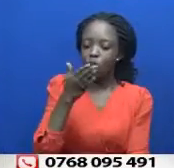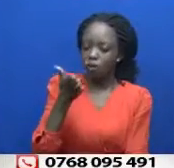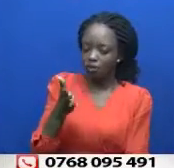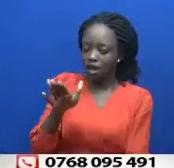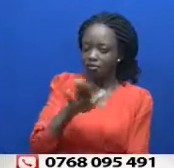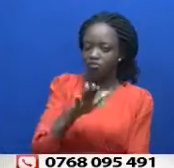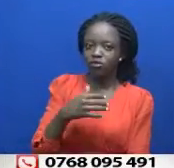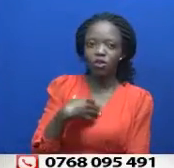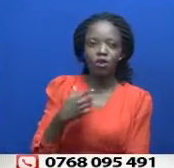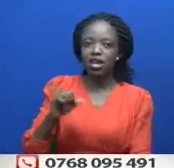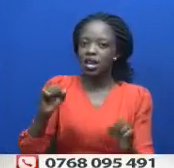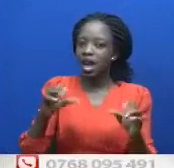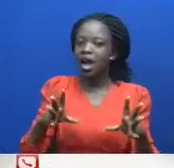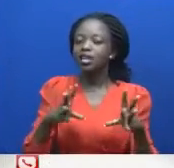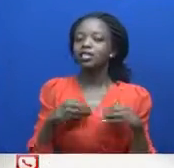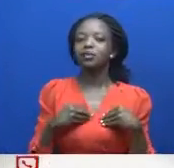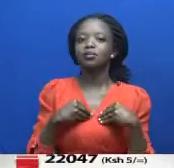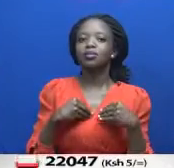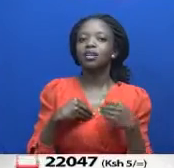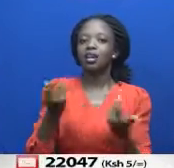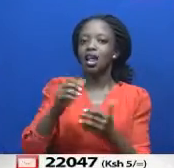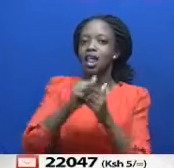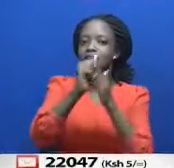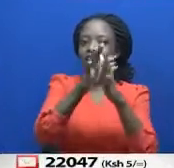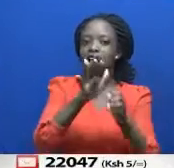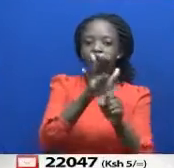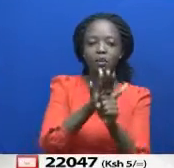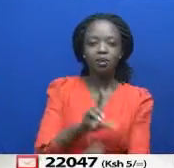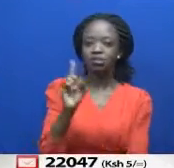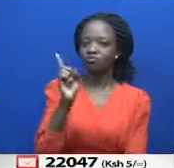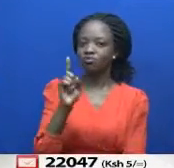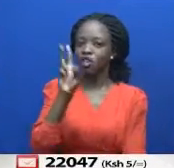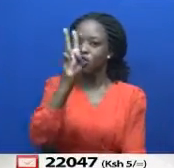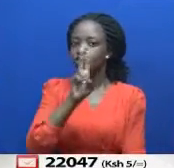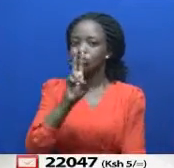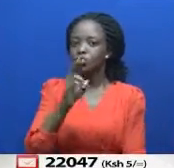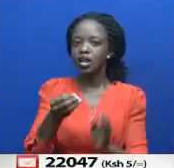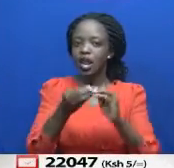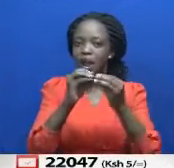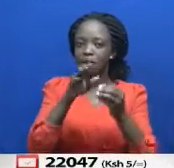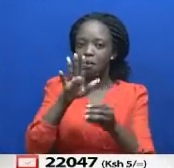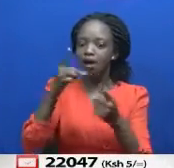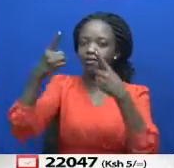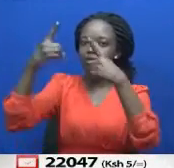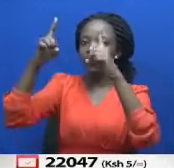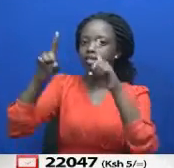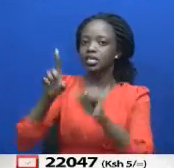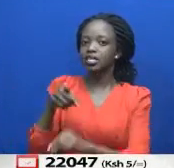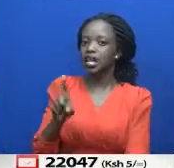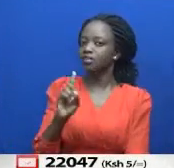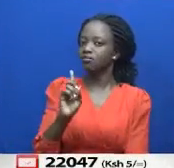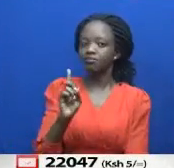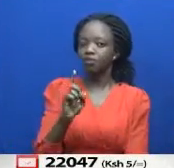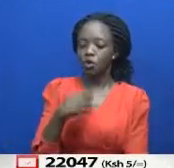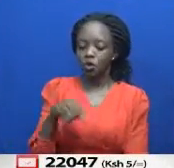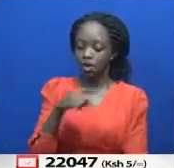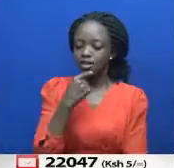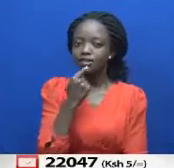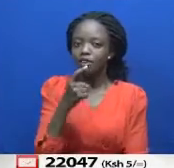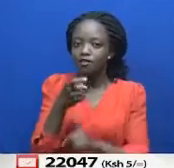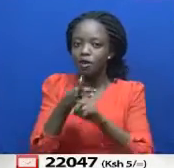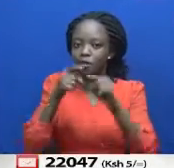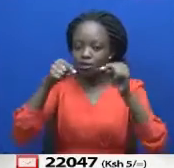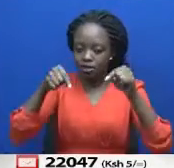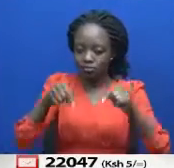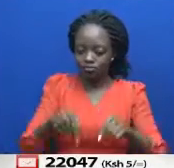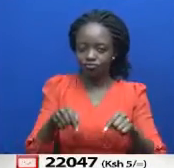na viongozi wachache ambao wanataka kutumia namba zetu ili waweze kufanikiwa hao wenyewe. So sisi tunasema kwamba from this time